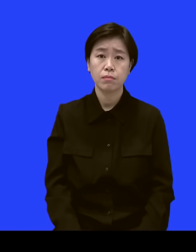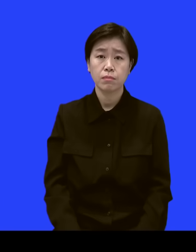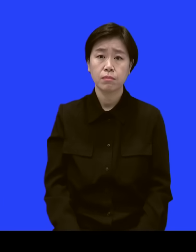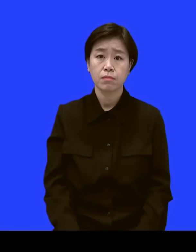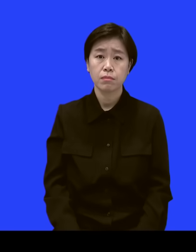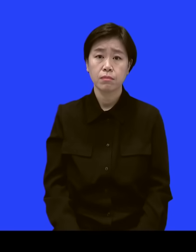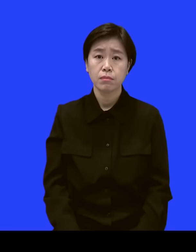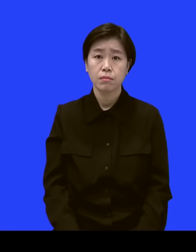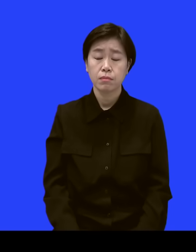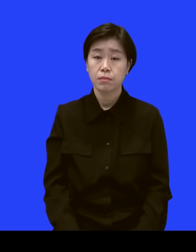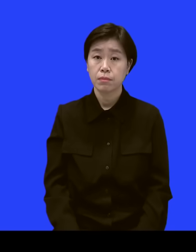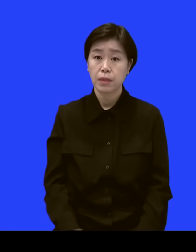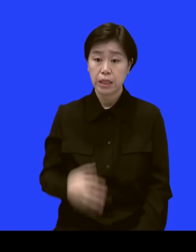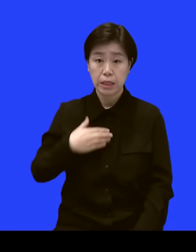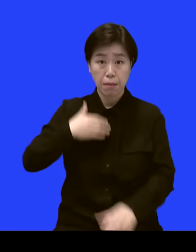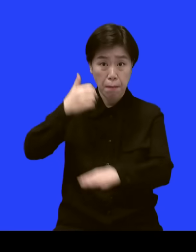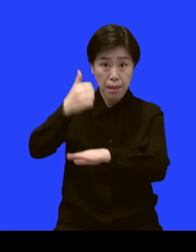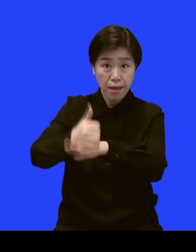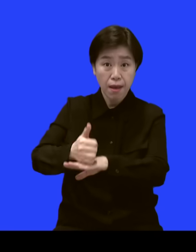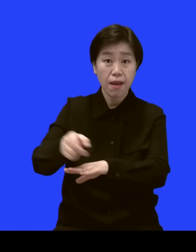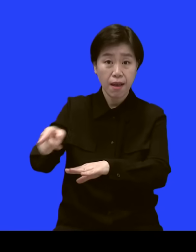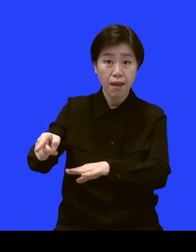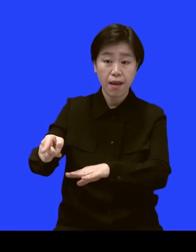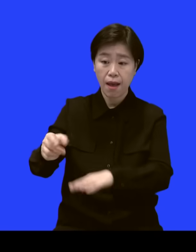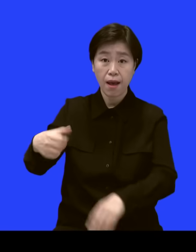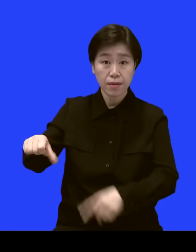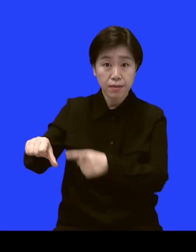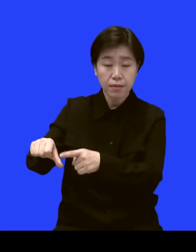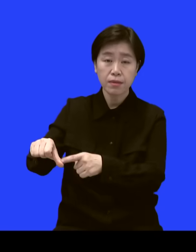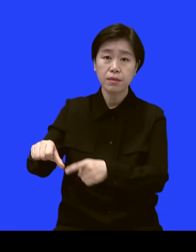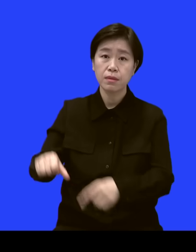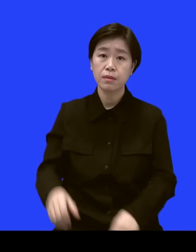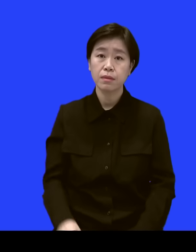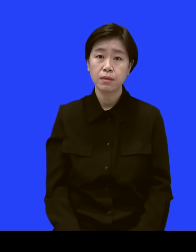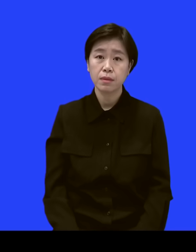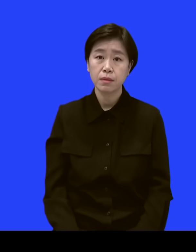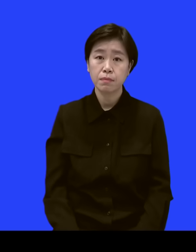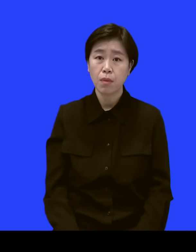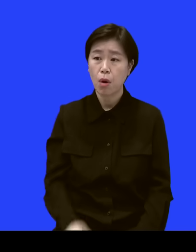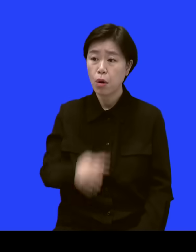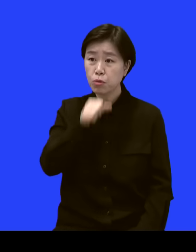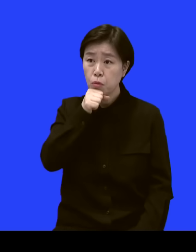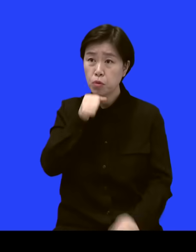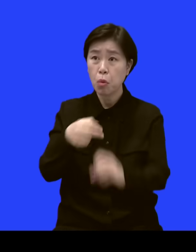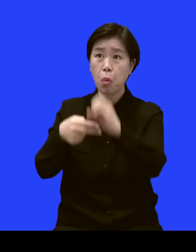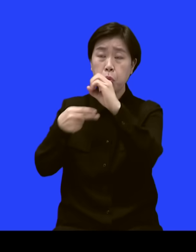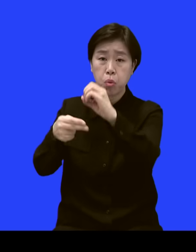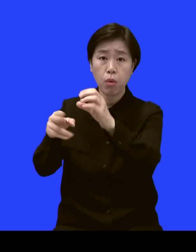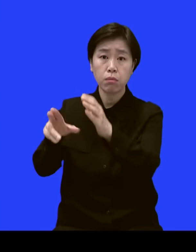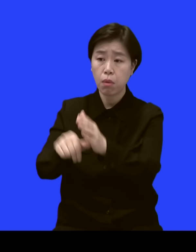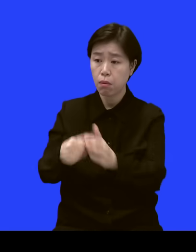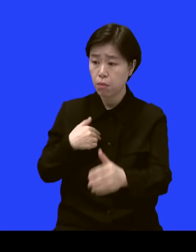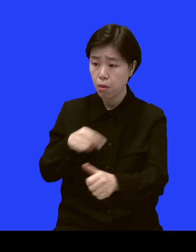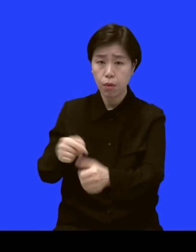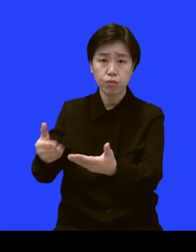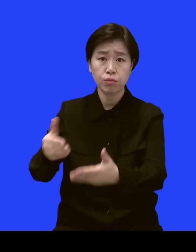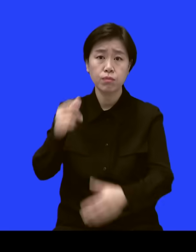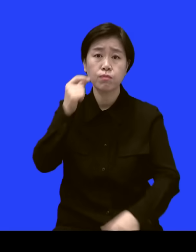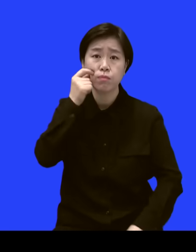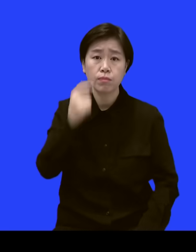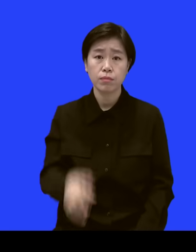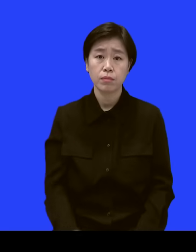근데 이거를 가르칠 힘이 없어요? 앉을 기운이 없는 거예요. 아니, 환청까지 있었어요? 네,